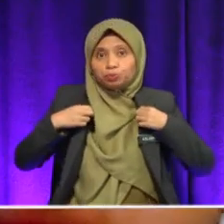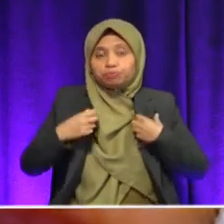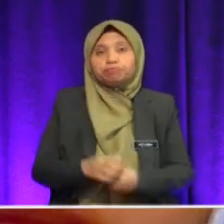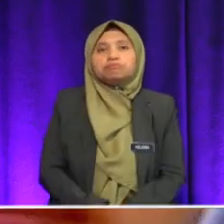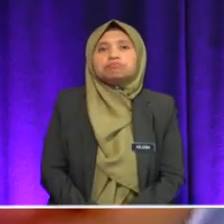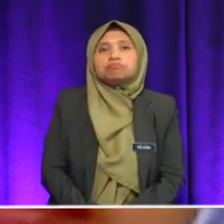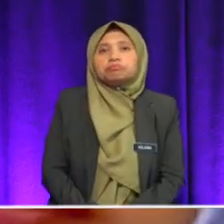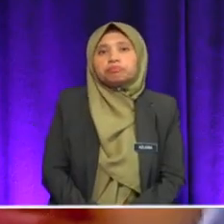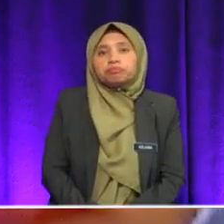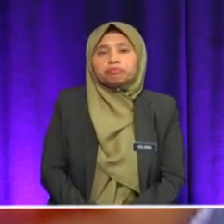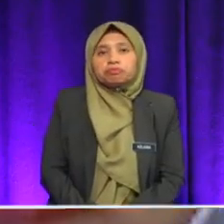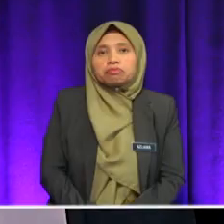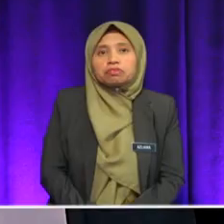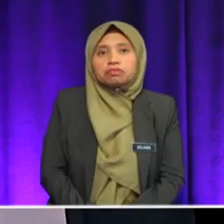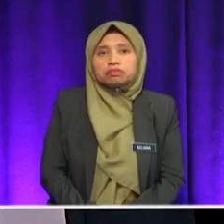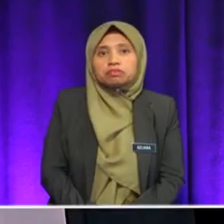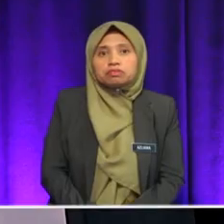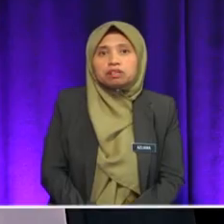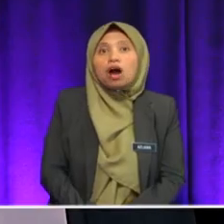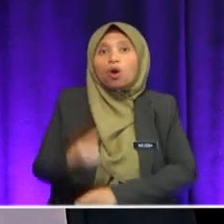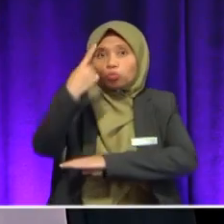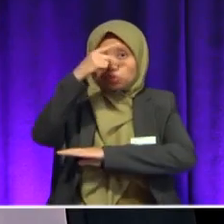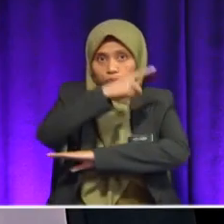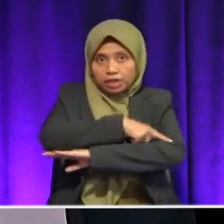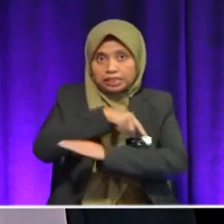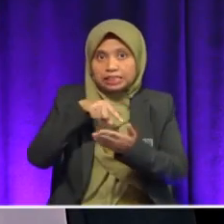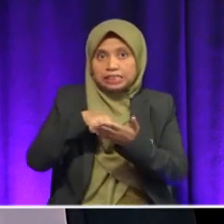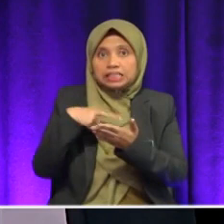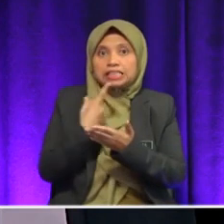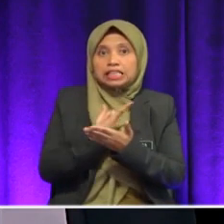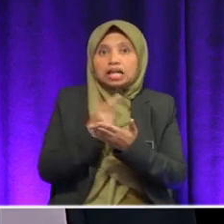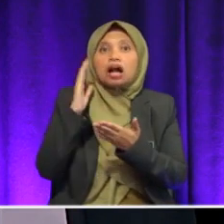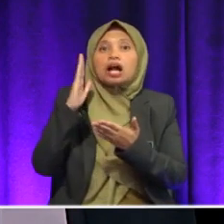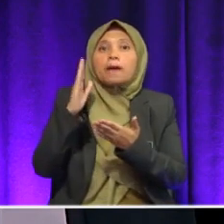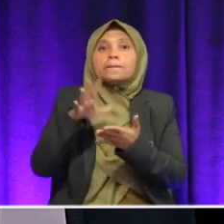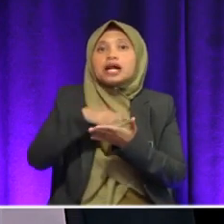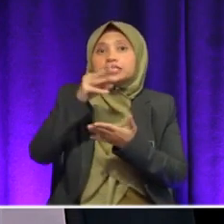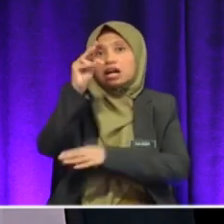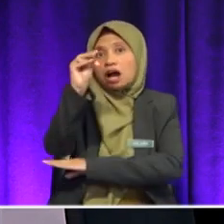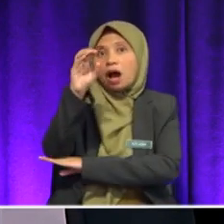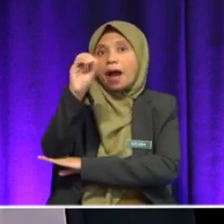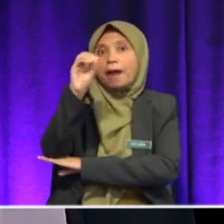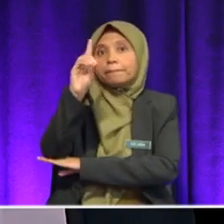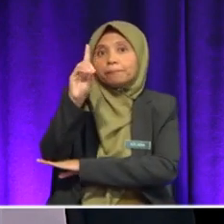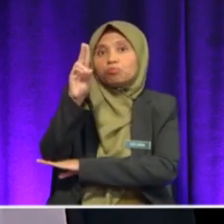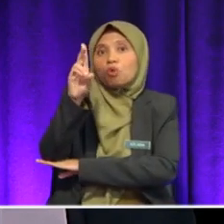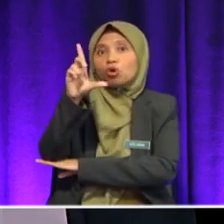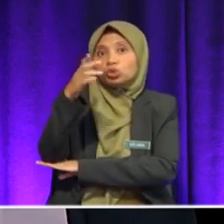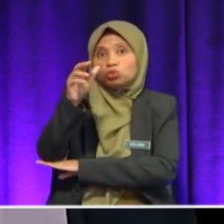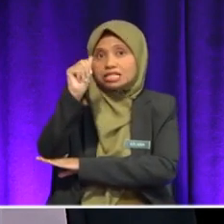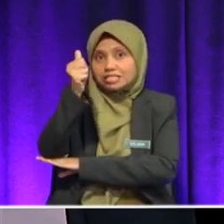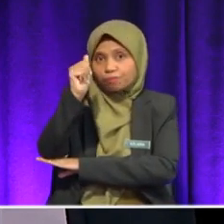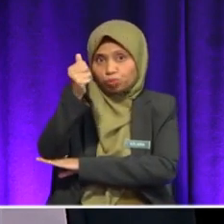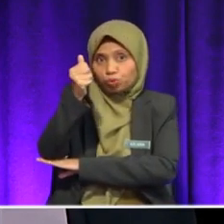pakaian oke baiklah untuk hari ini kita mempelajari mode 10 dalam mata pelajaran PKN dan tempat kekayaan Oke